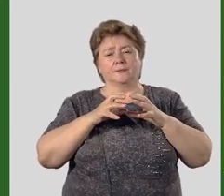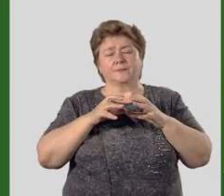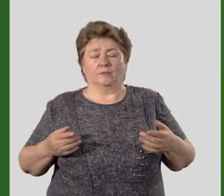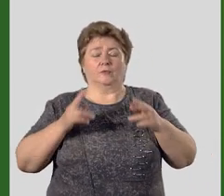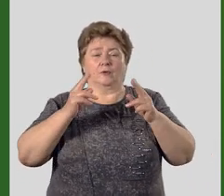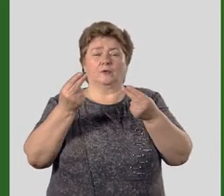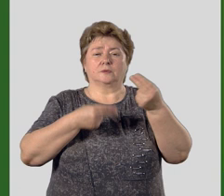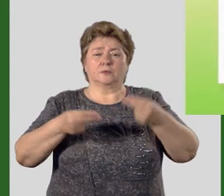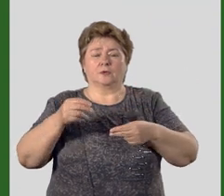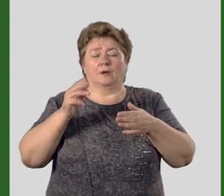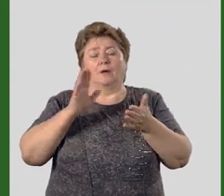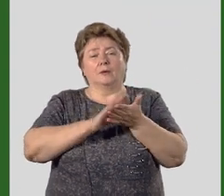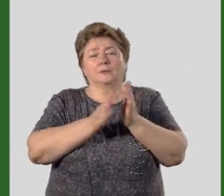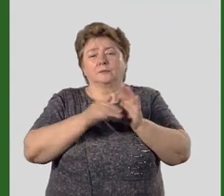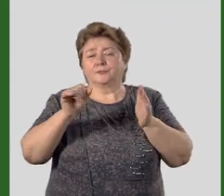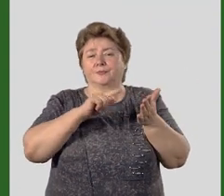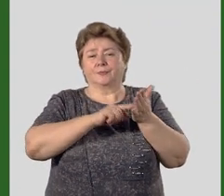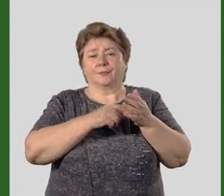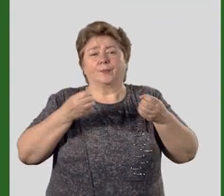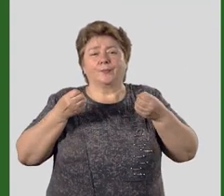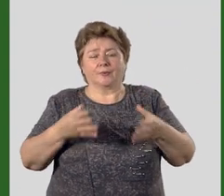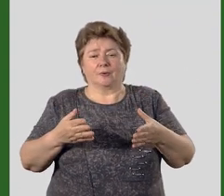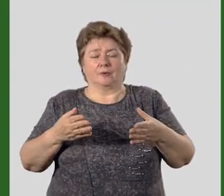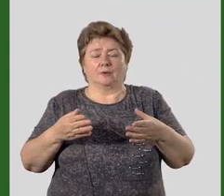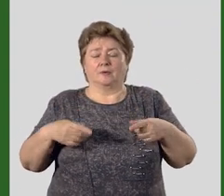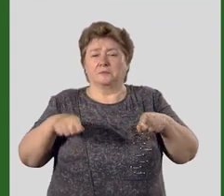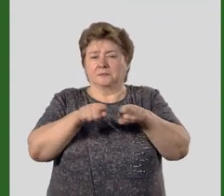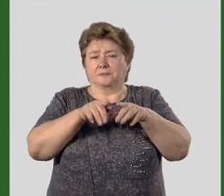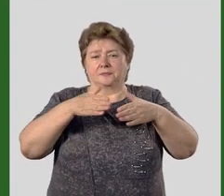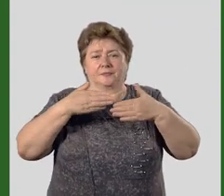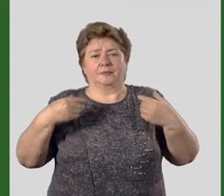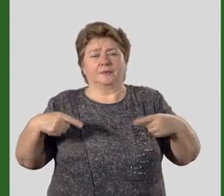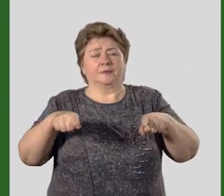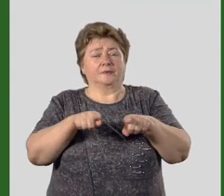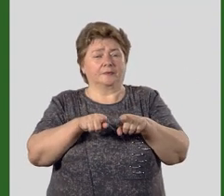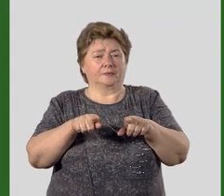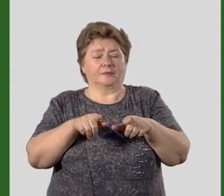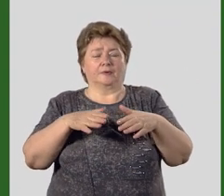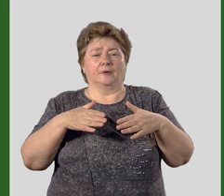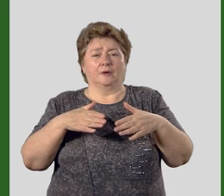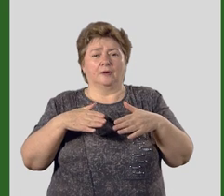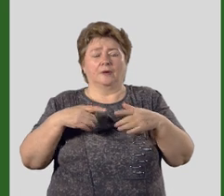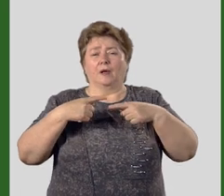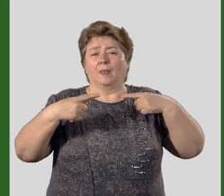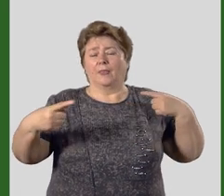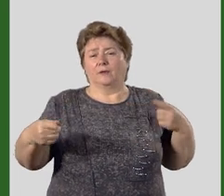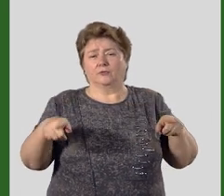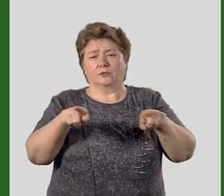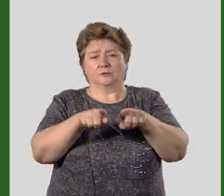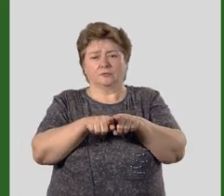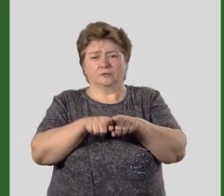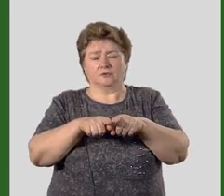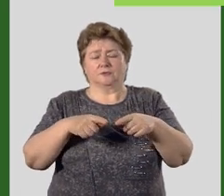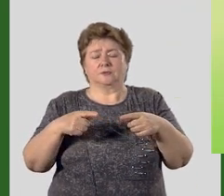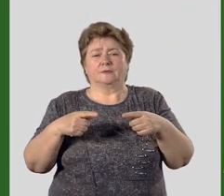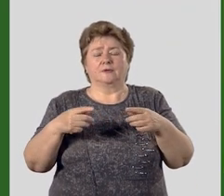к изображению условных знаков – простота, непохожесть друг на друга, отдаленное сходство